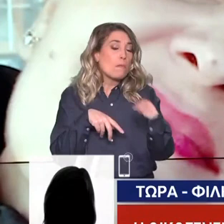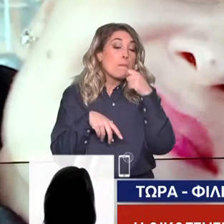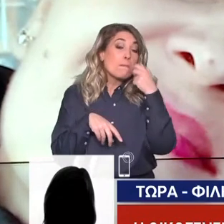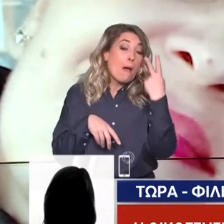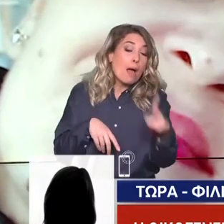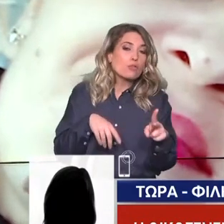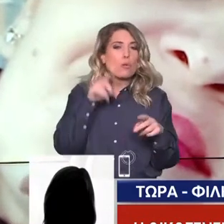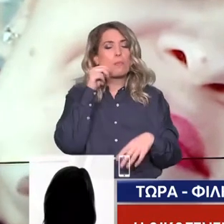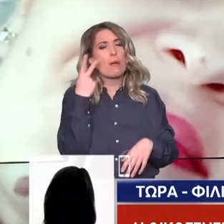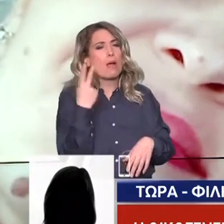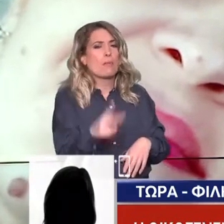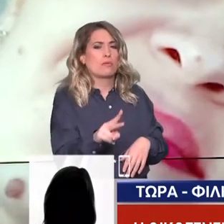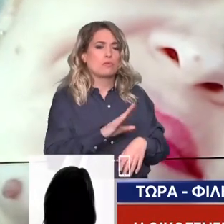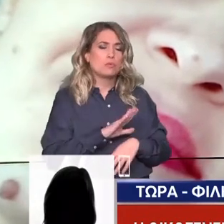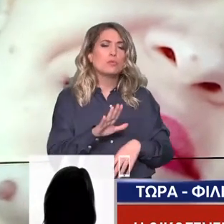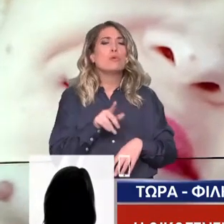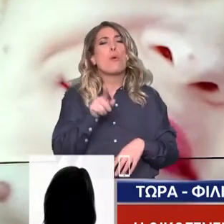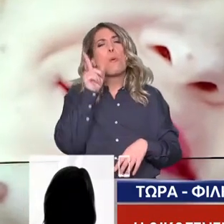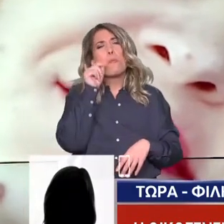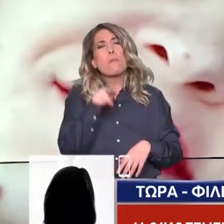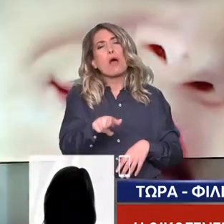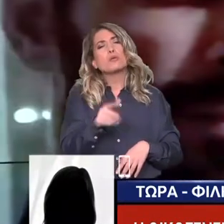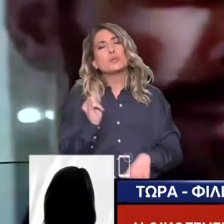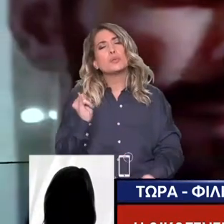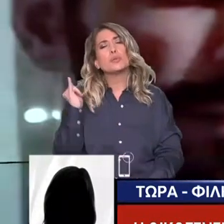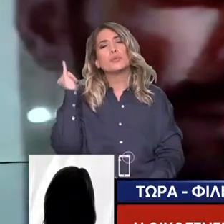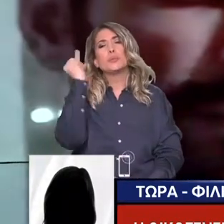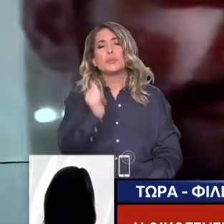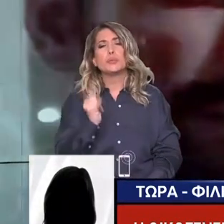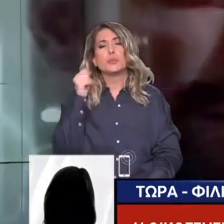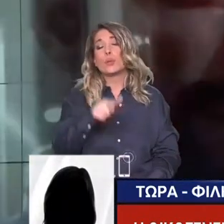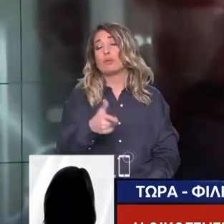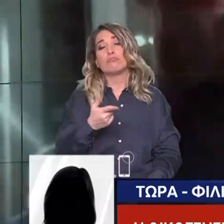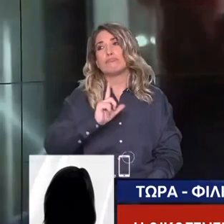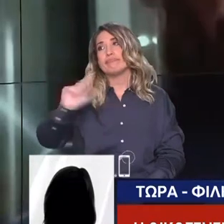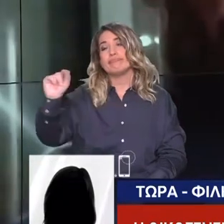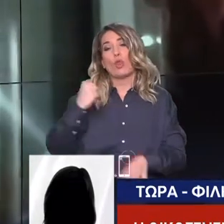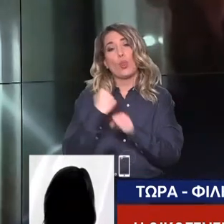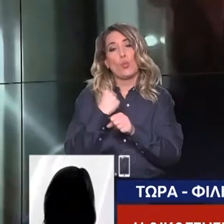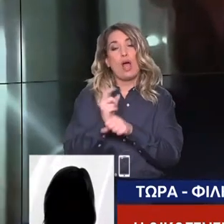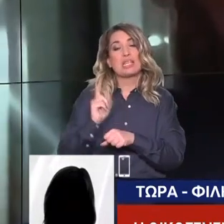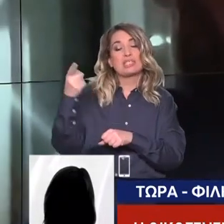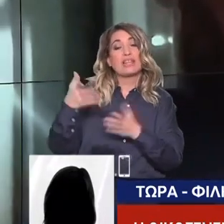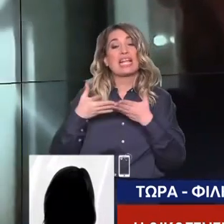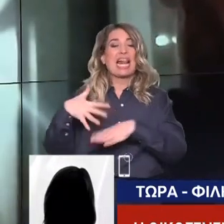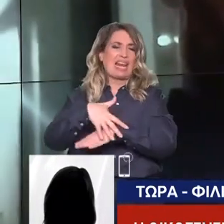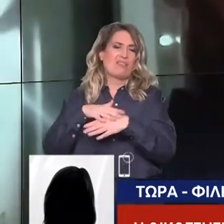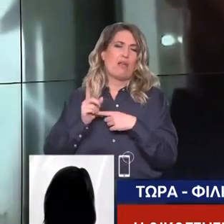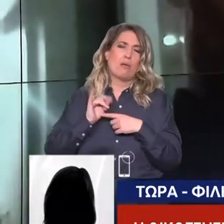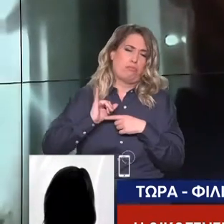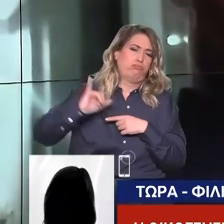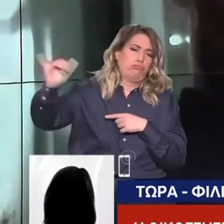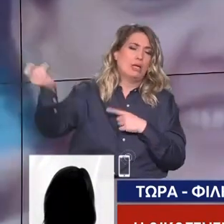πατέρα του. Τον έβλεπα ελάχιστα τον πατέρα του, γιατί ο πατέρας του ήταν ναυτικός, ταξίδευε,